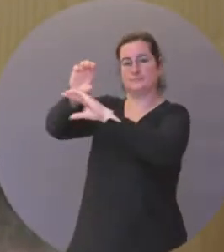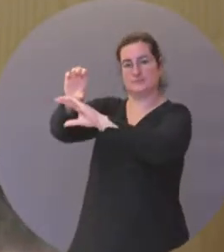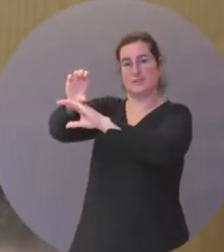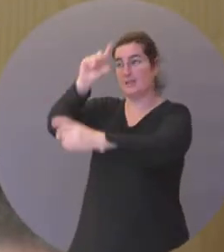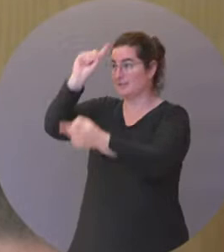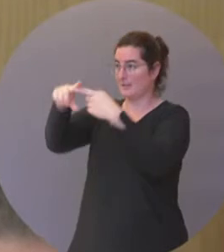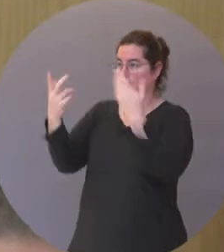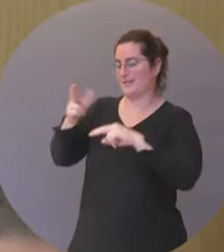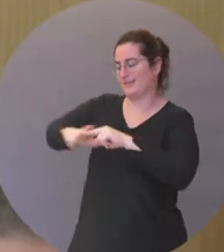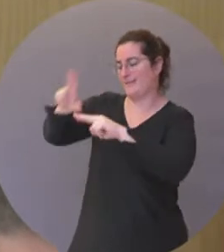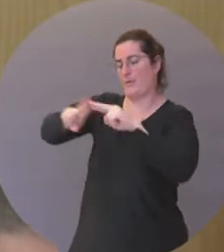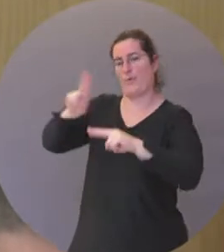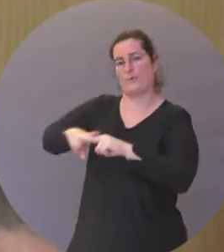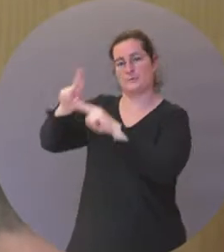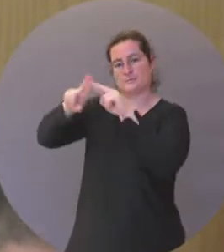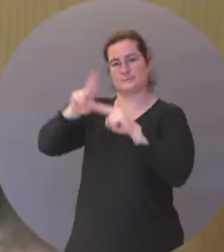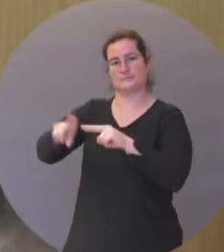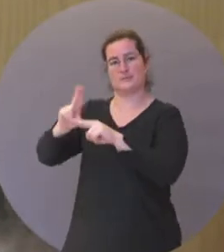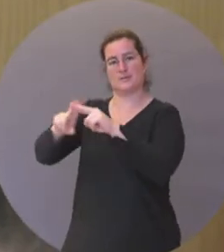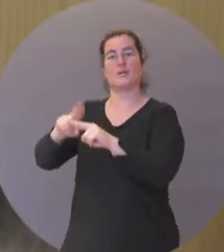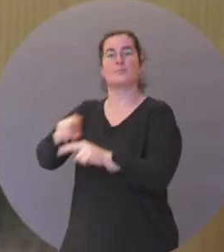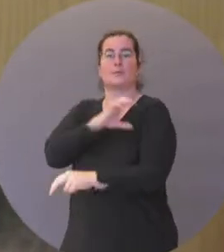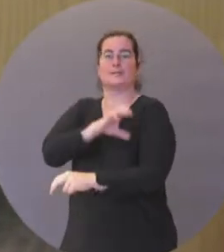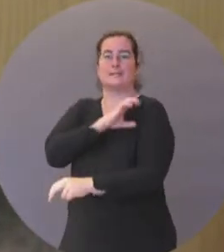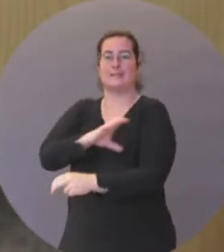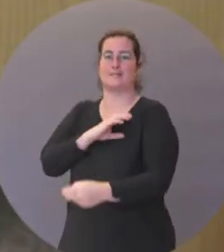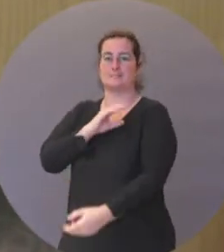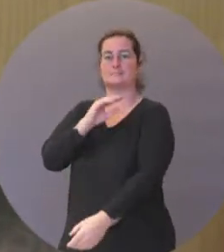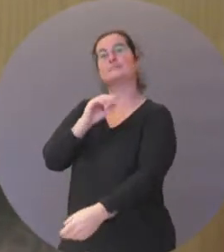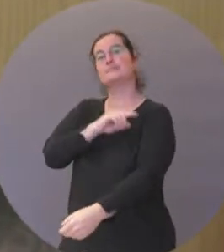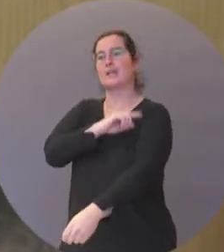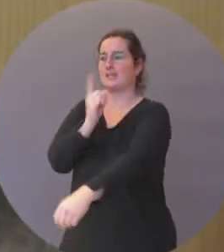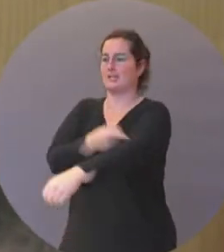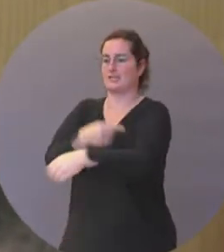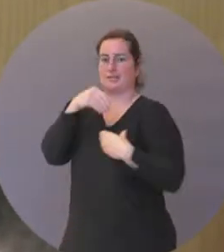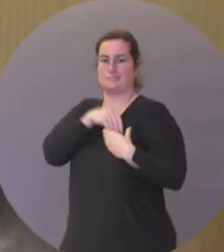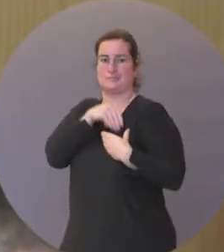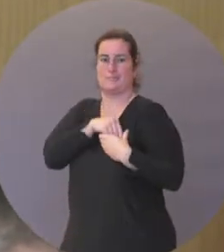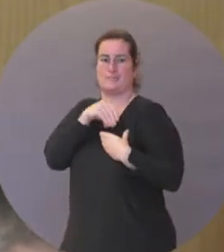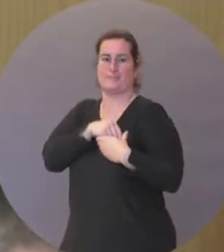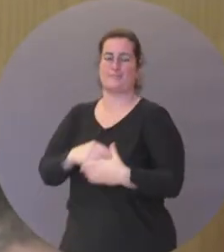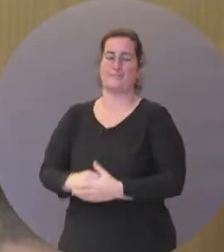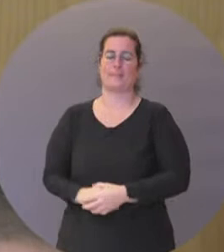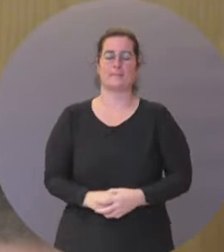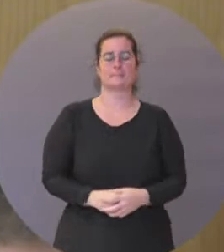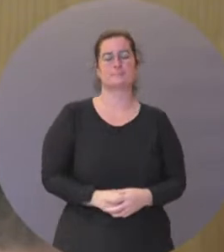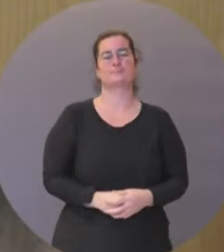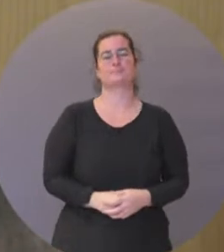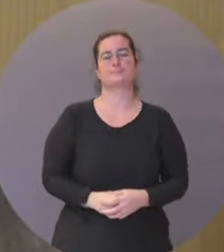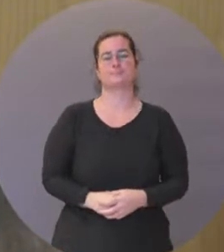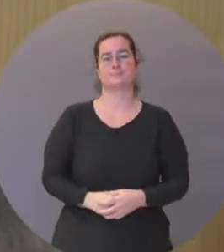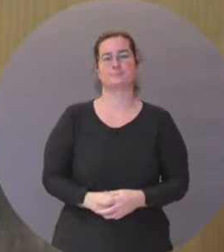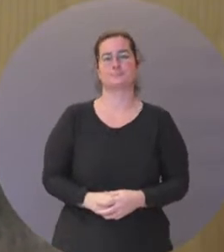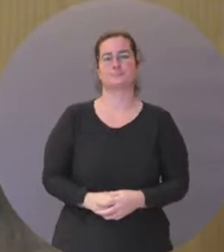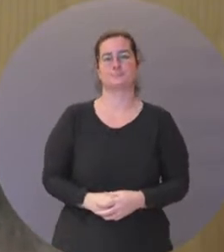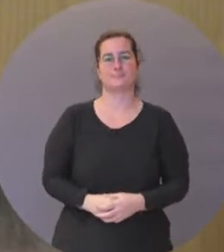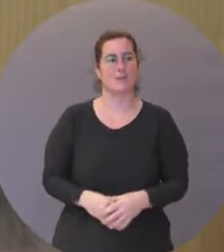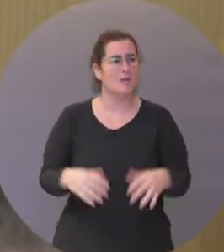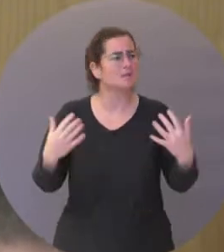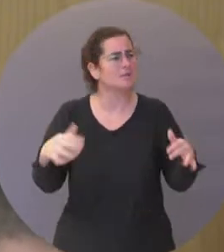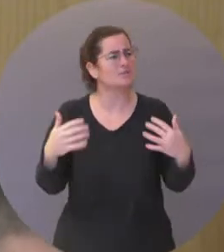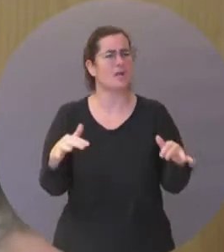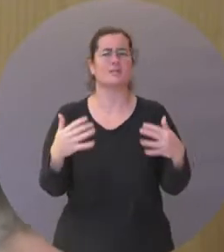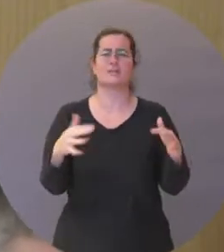permettant la réalisation d'économie d'énergie notre engagement se traduit aussi c'était évoqué évoqué sur le